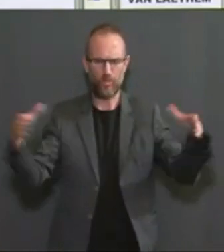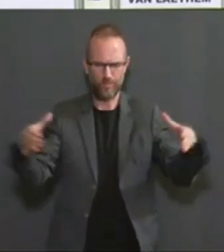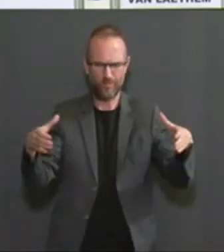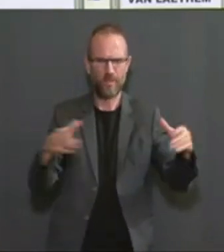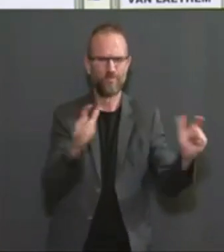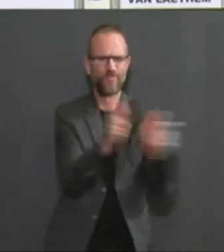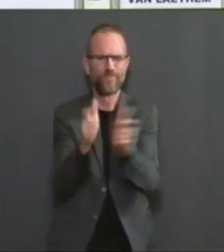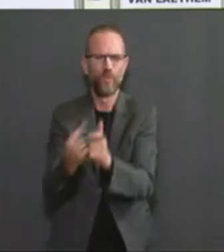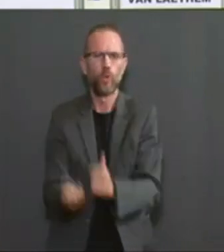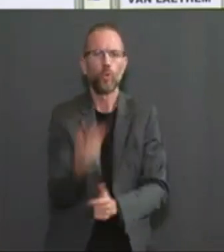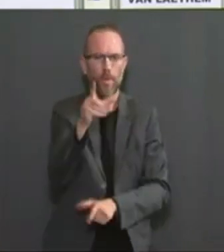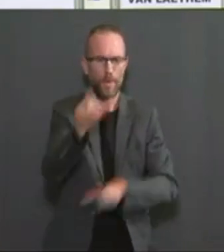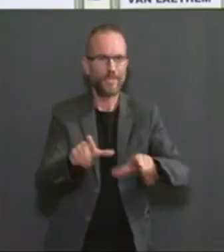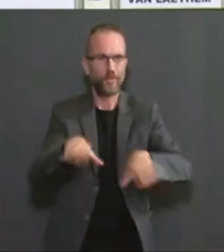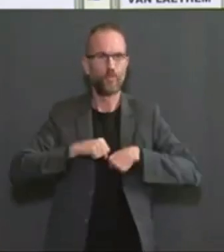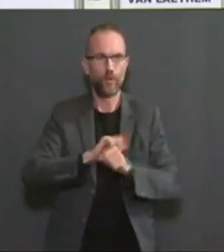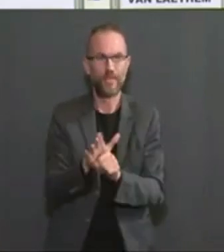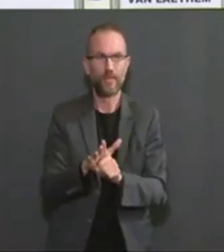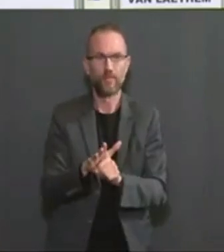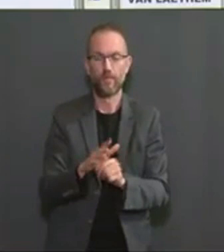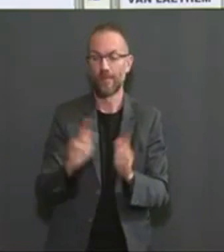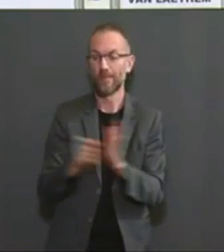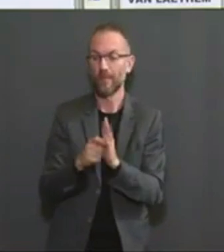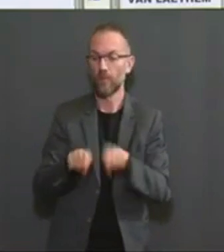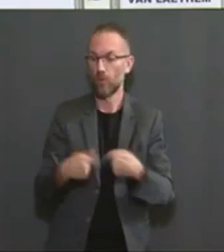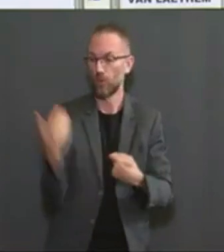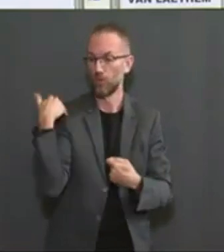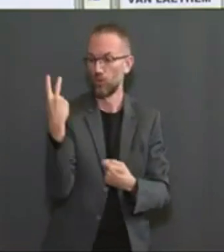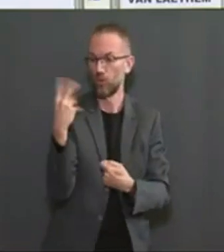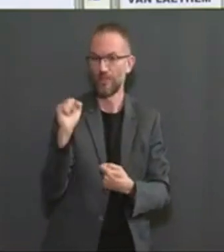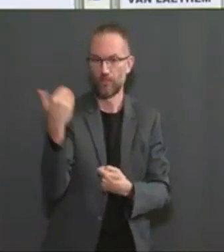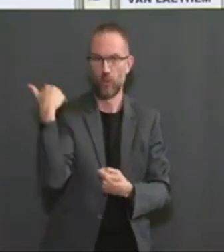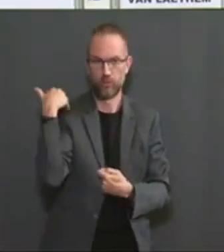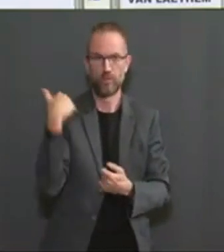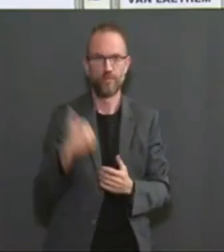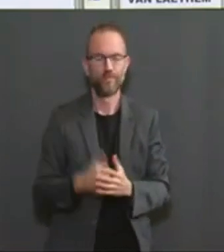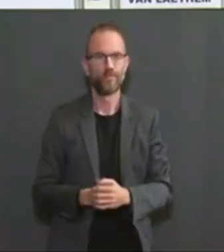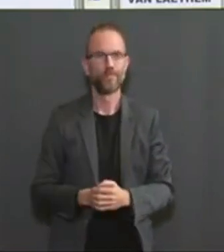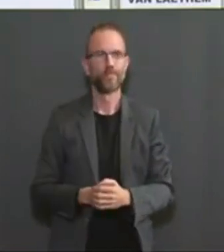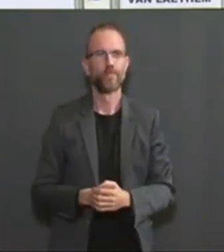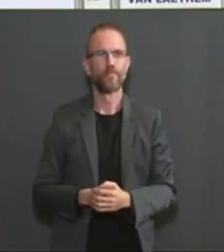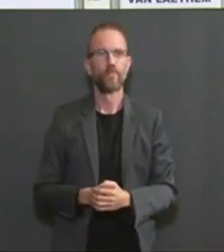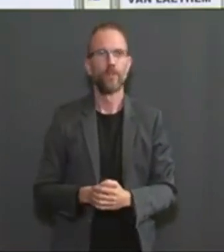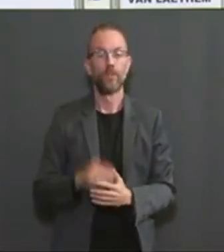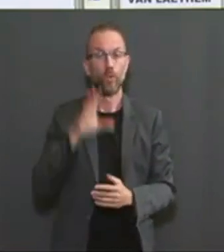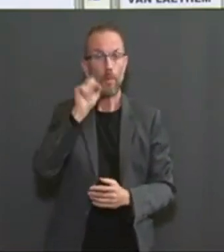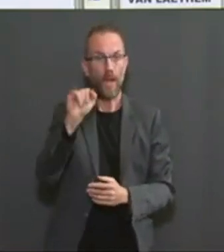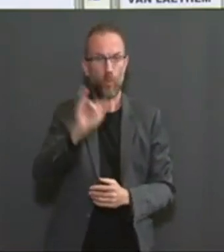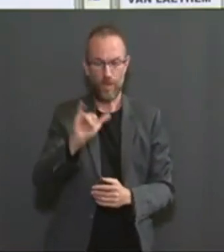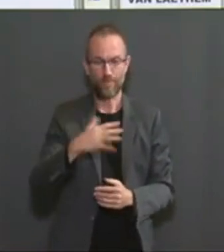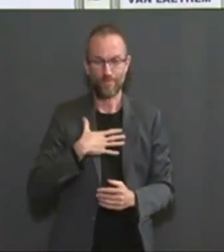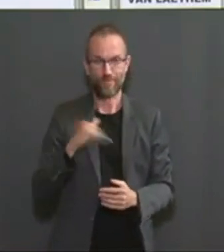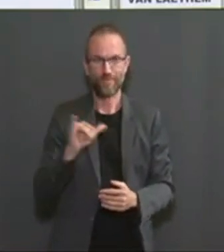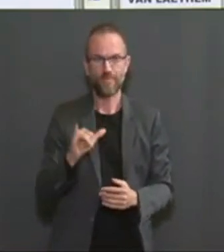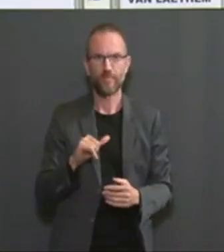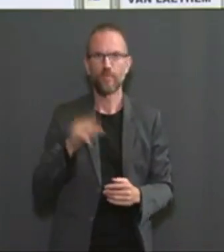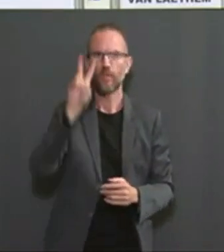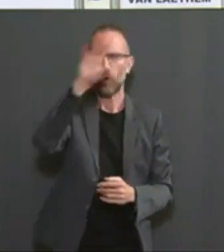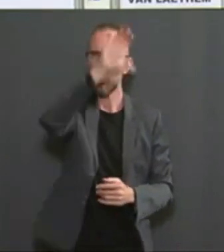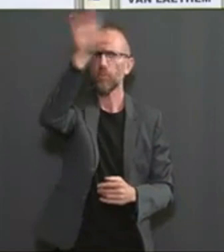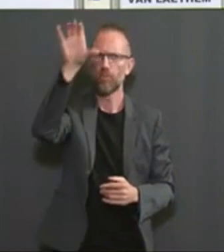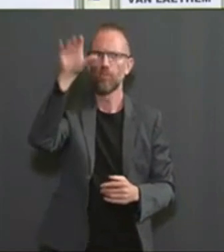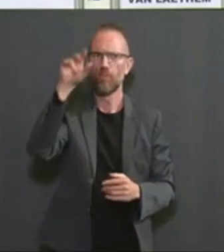commence au 2 septembre et on se rend compte, globalement parlant, qu'en Flandre, on a une légère